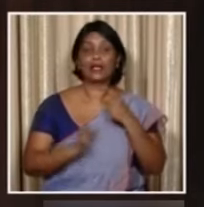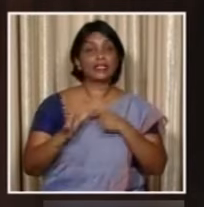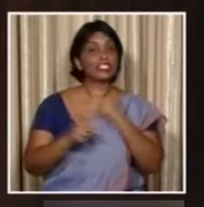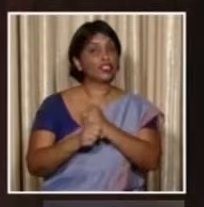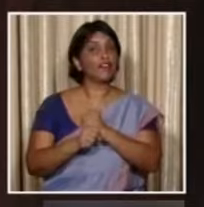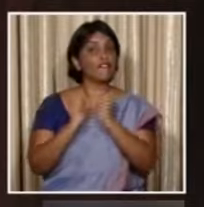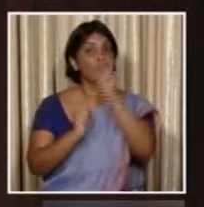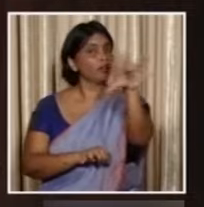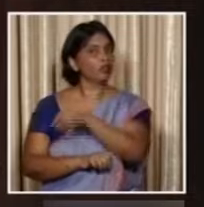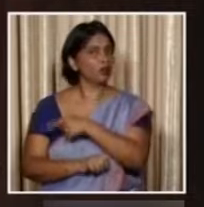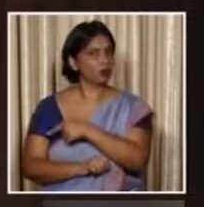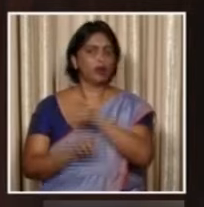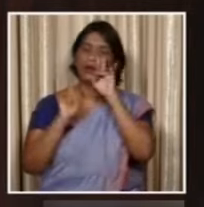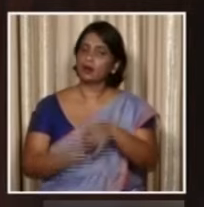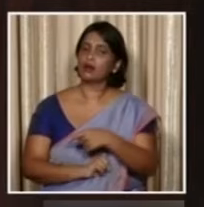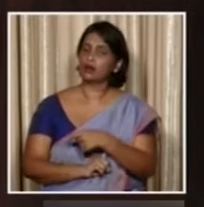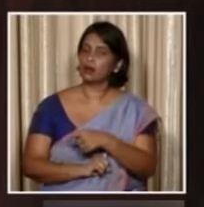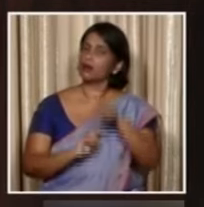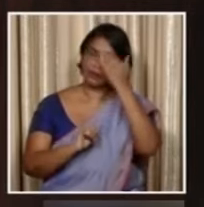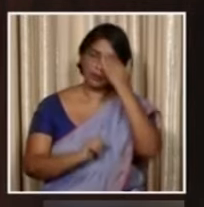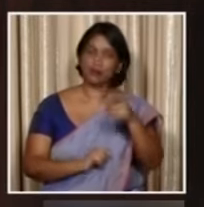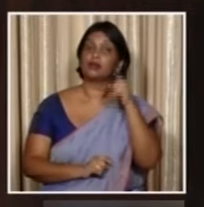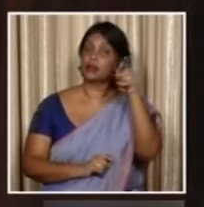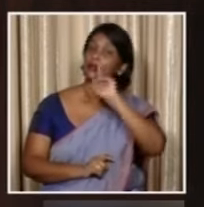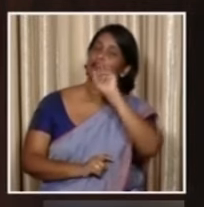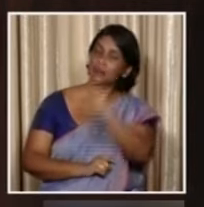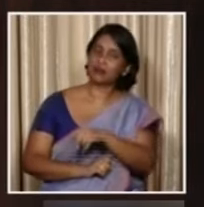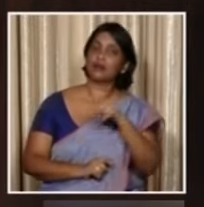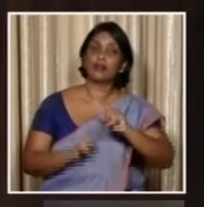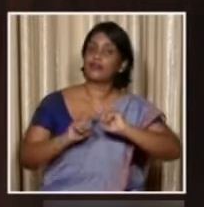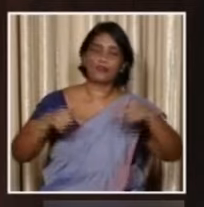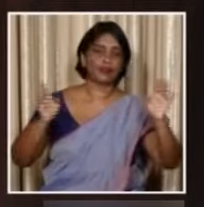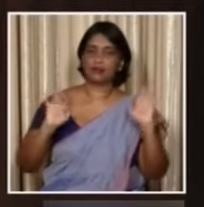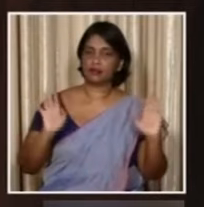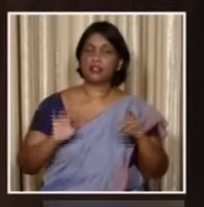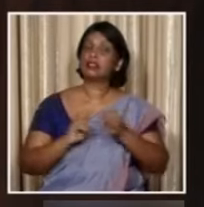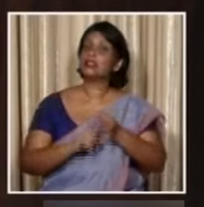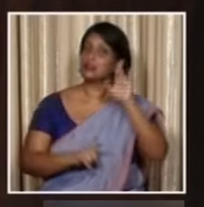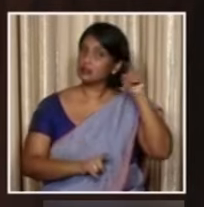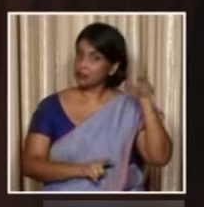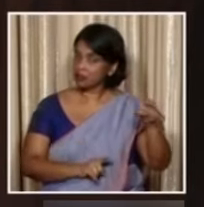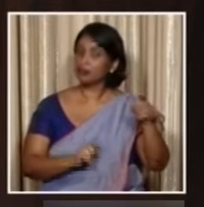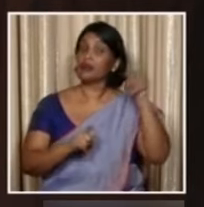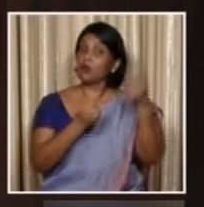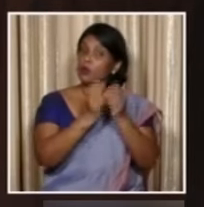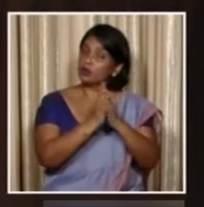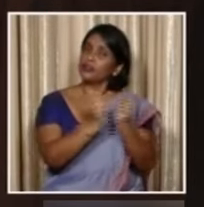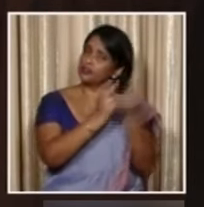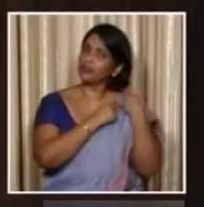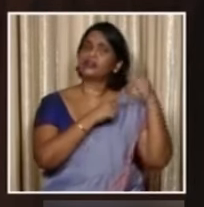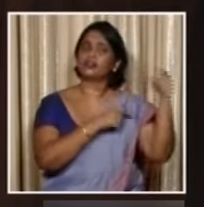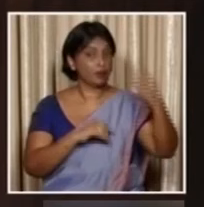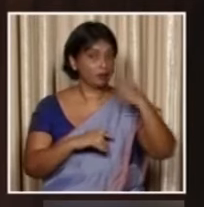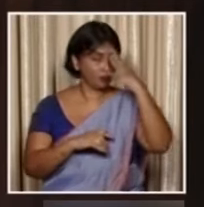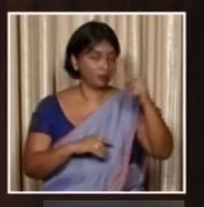වැඩ බලන නීතිපතිවරයෙක් පත් කරේ. ඒ නිසා කරුණාකරලා ඔබතුමා කියන්න තියෙන්නේ වෙන කාරණයක් නෙමෙයි, ජනාධිපතිතුමාට එතුමාගේ කාර්යභාරය කරන්න කියලා. මොකද